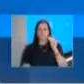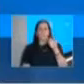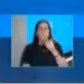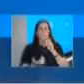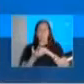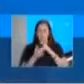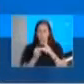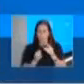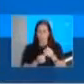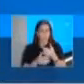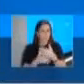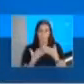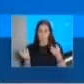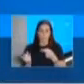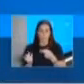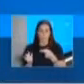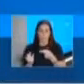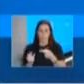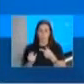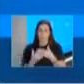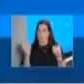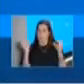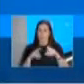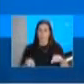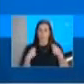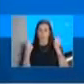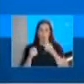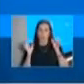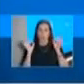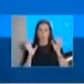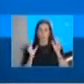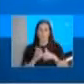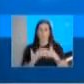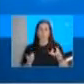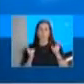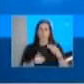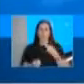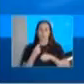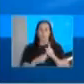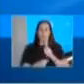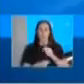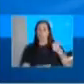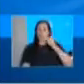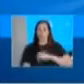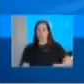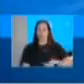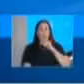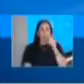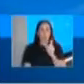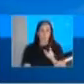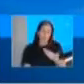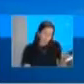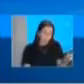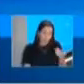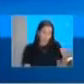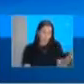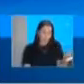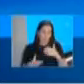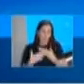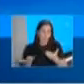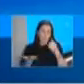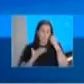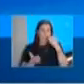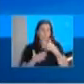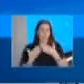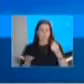מנשה, מקומות אחרים, אין שם, אין השקעה בחינוך הבלתי פורמלי, כי אין יכולת כלכלית, לא שראש עיר, לא שהוא לא